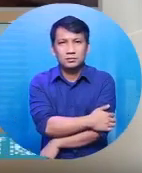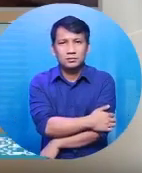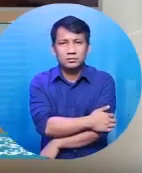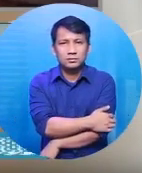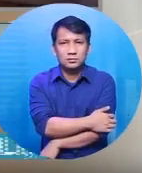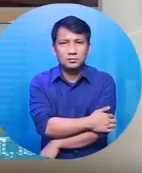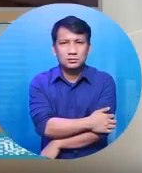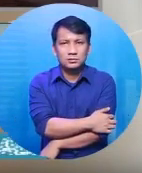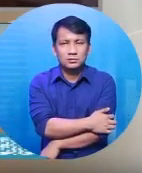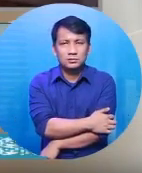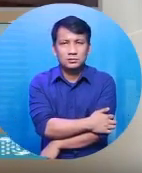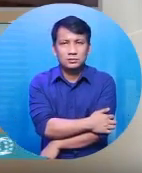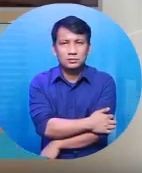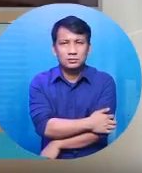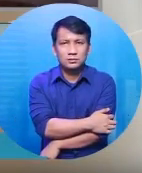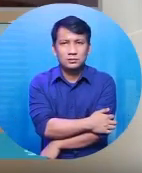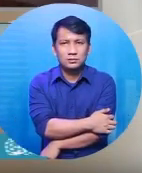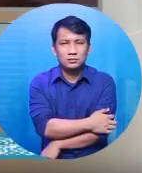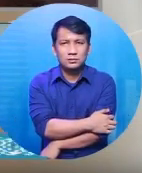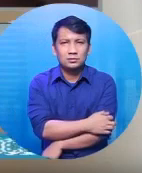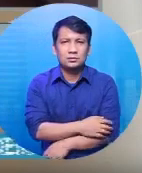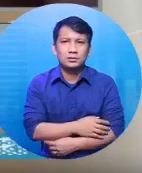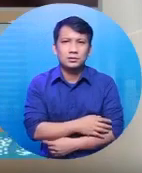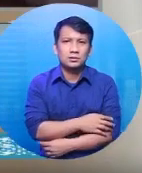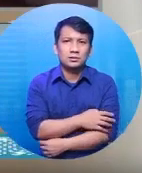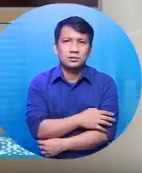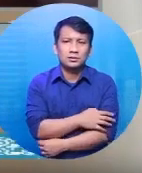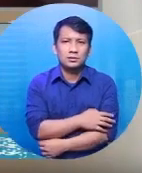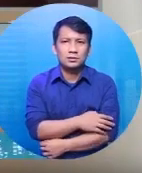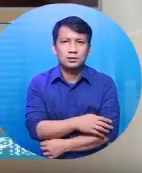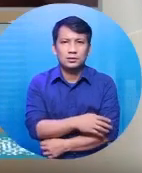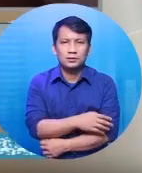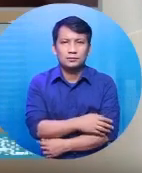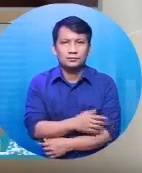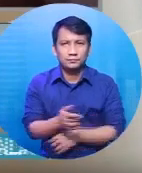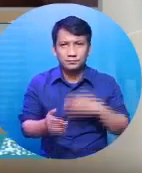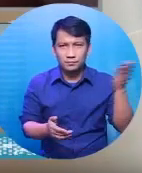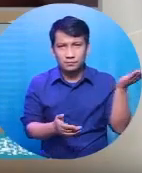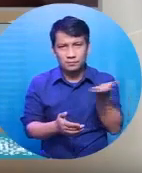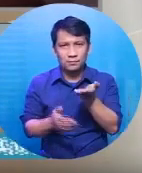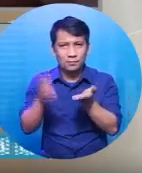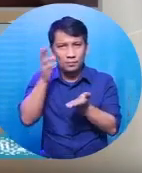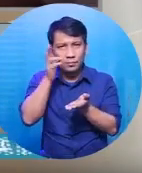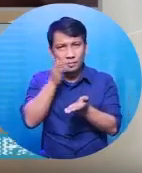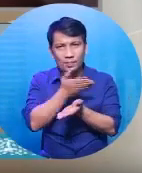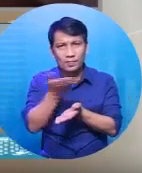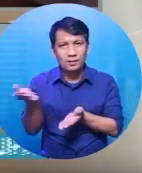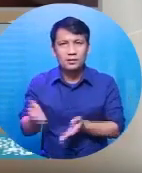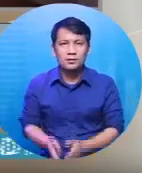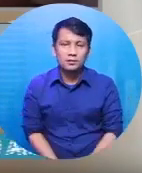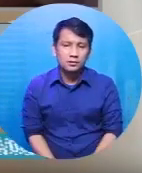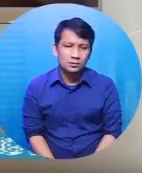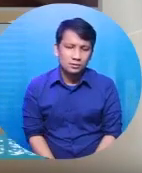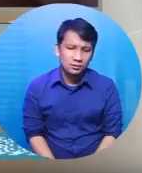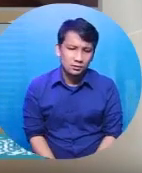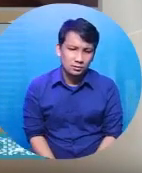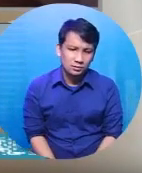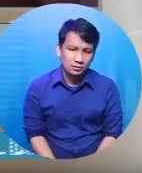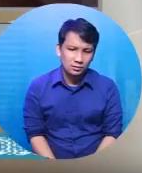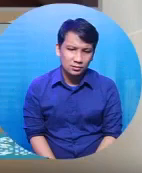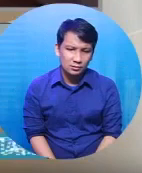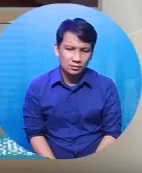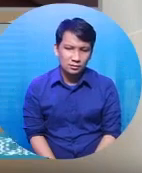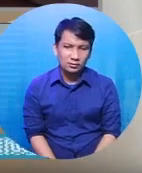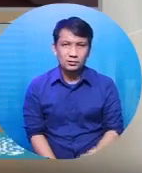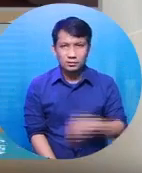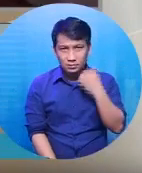matanggap siya ng pangarap. Nay, hayaan niyo muna magsalita ang anak niya. Rochelle, go ahead po, Ma'am Rochelle. Please. Pinayaan niya ako sa buong mundo, sir,